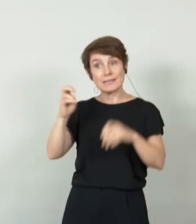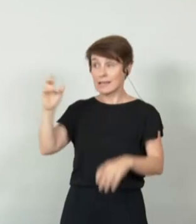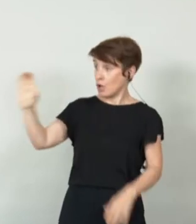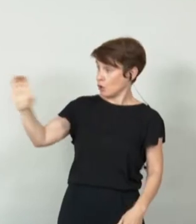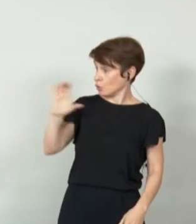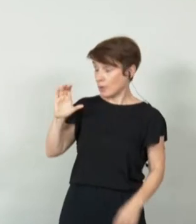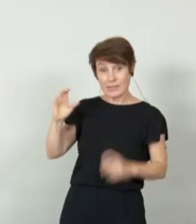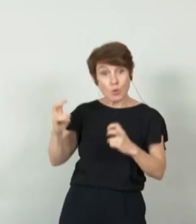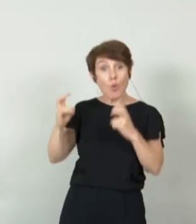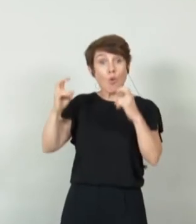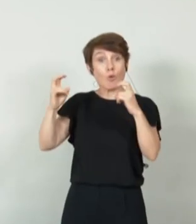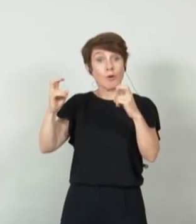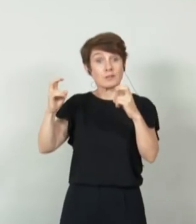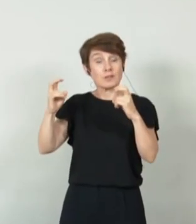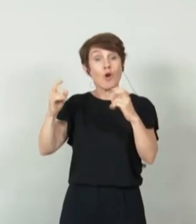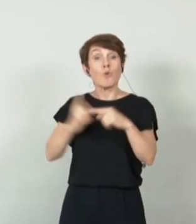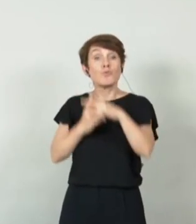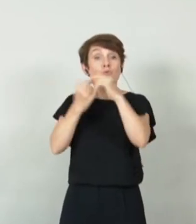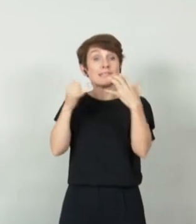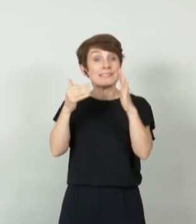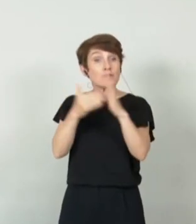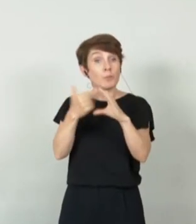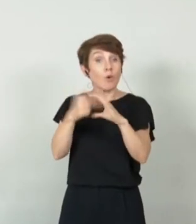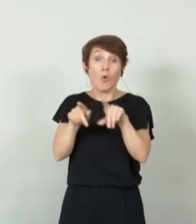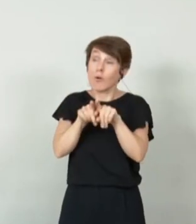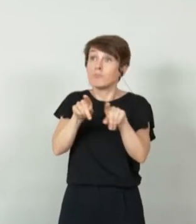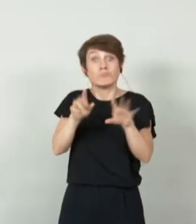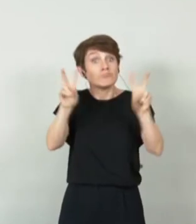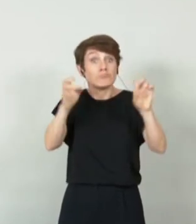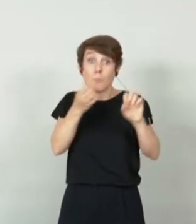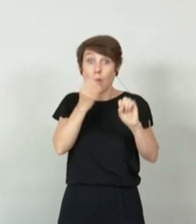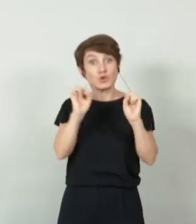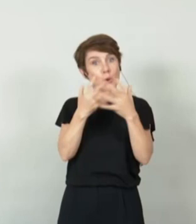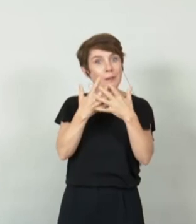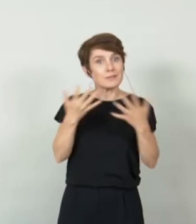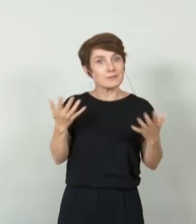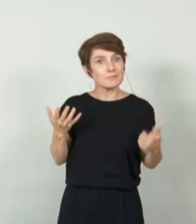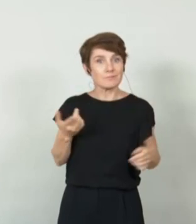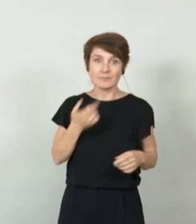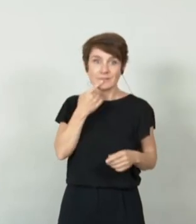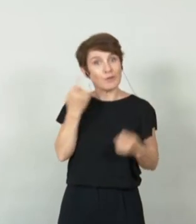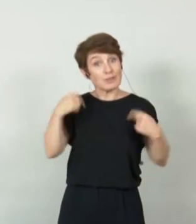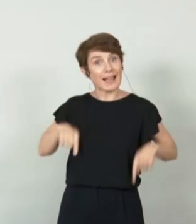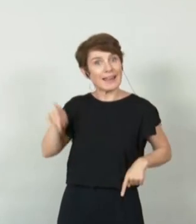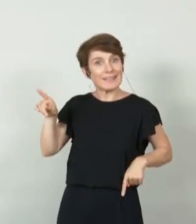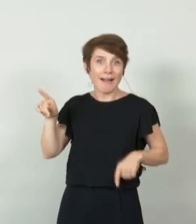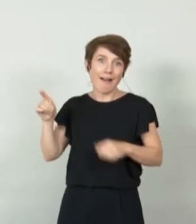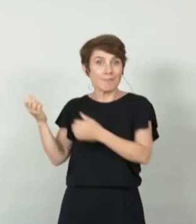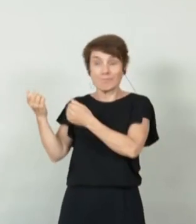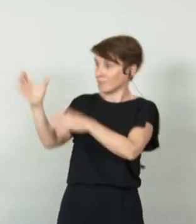2022 en comptabilité de 600 000 euros finalement l'État sur 2022 a réservé une bonne surprise